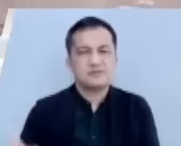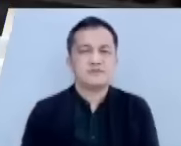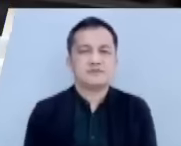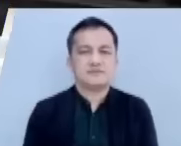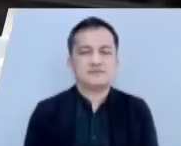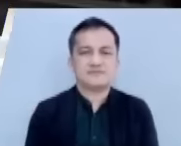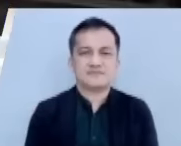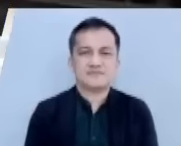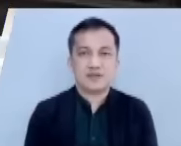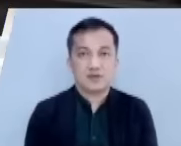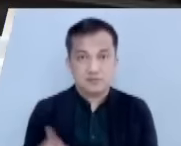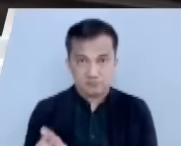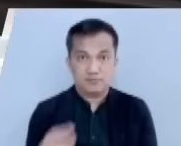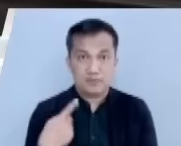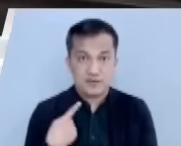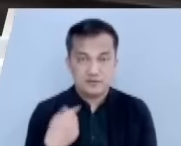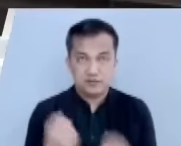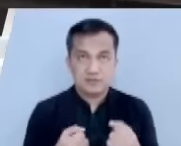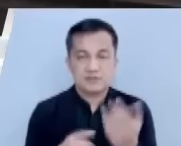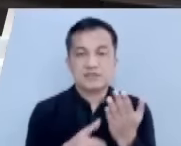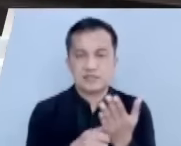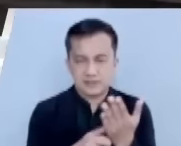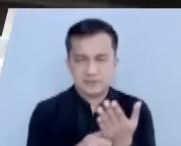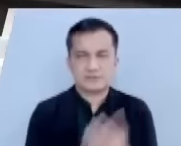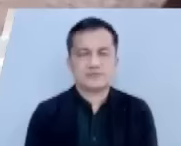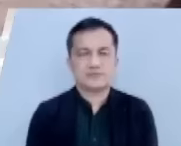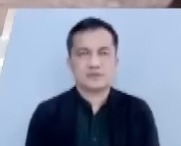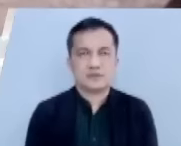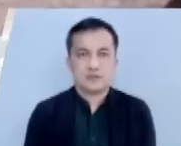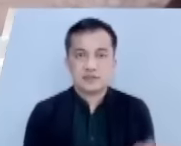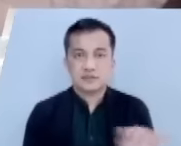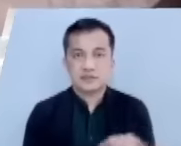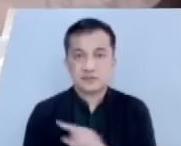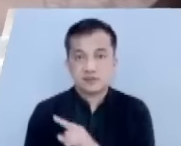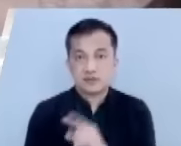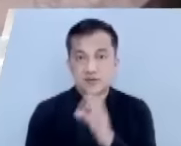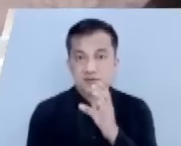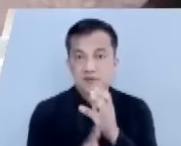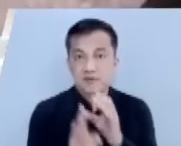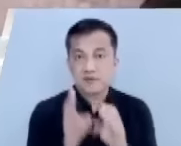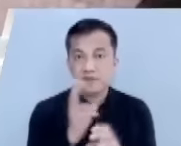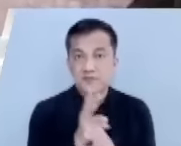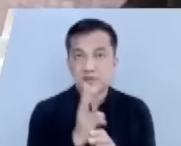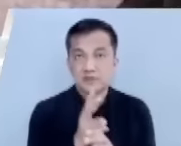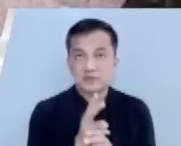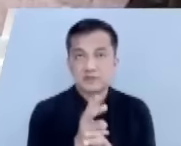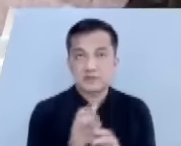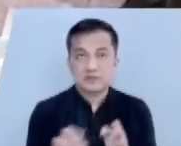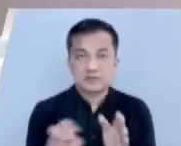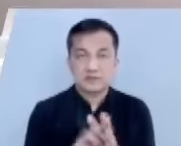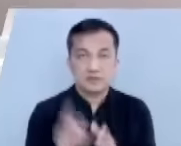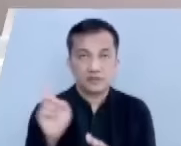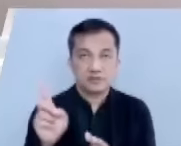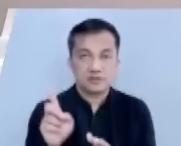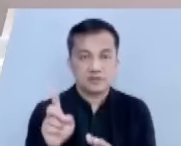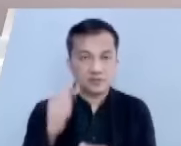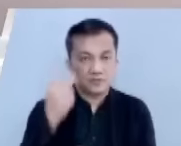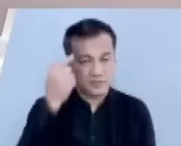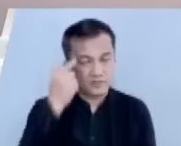driver, tinikitan lang. Tulad na lang ng van na ito, nasasakyan pa man din ng pamahalaan.